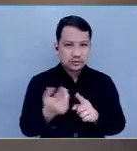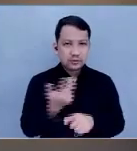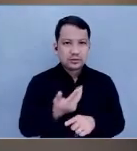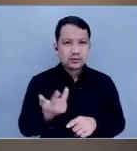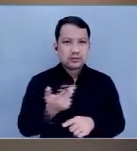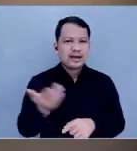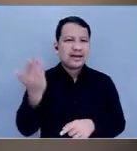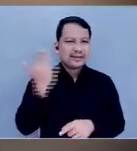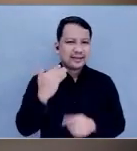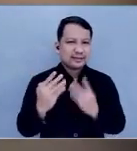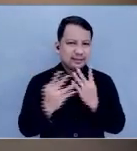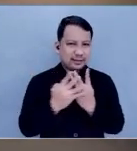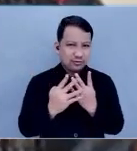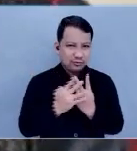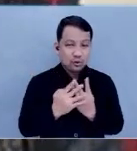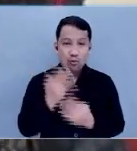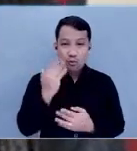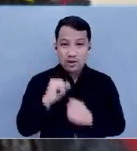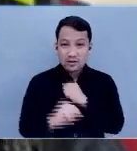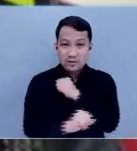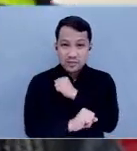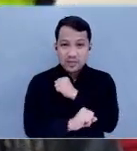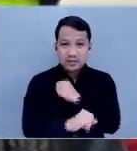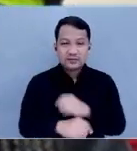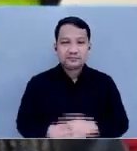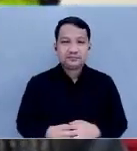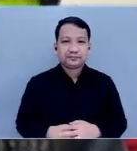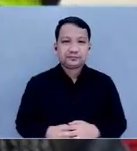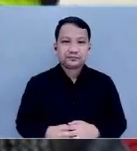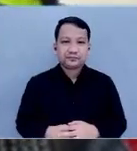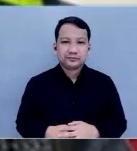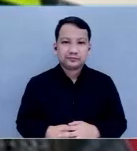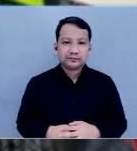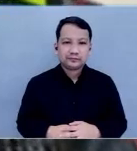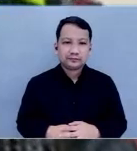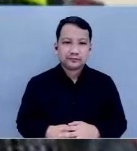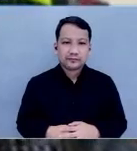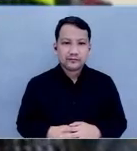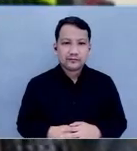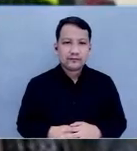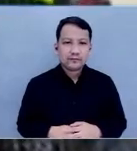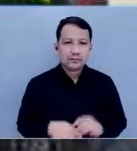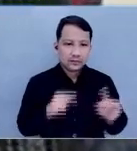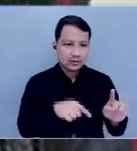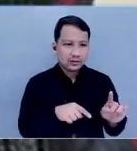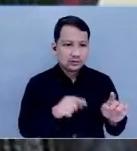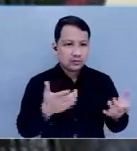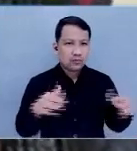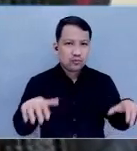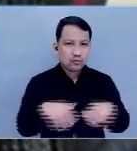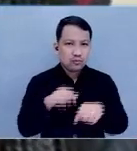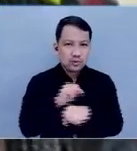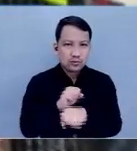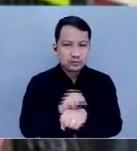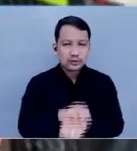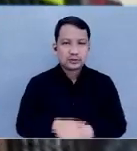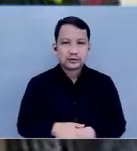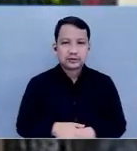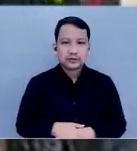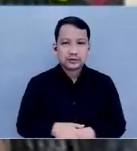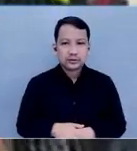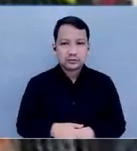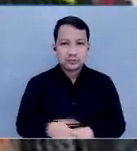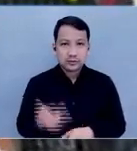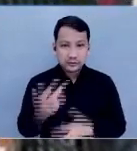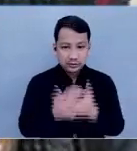nang nakulong dahil sa pagnanakaw. So, yung suspect, no, according to him, na wala siyang trabaho. So, magbabarkada itong